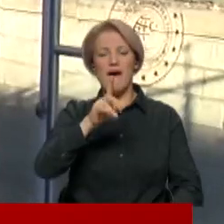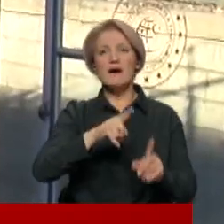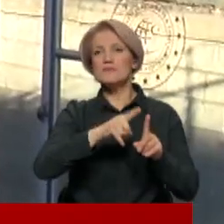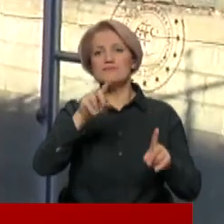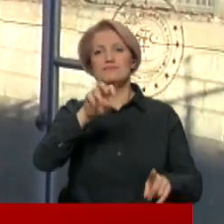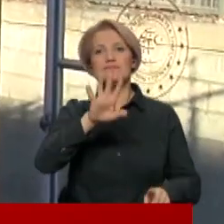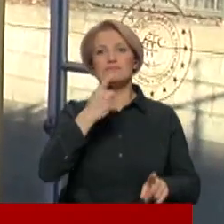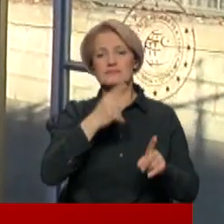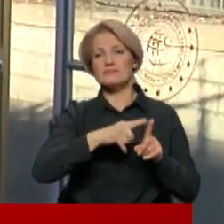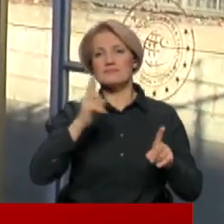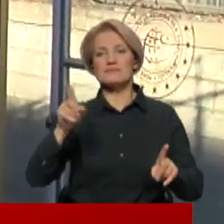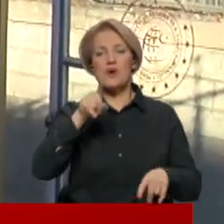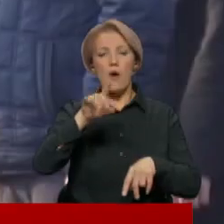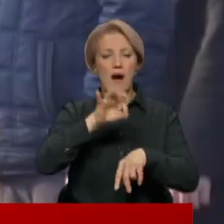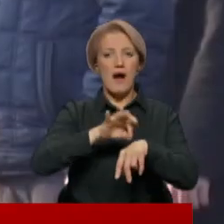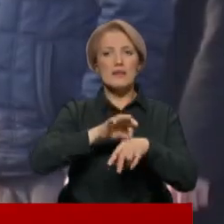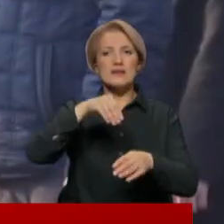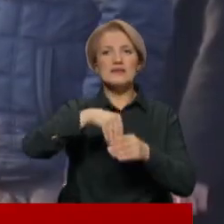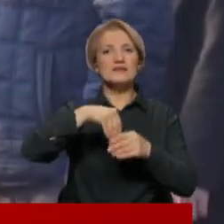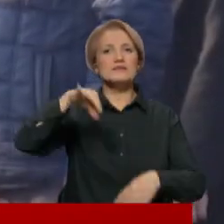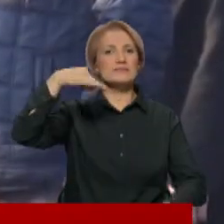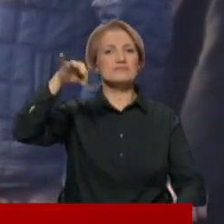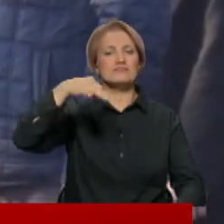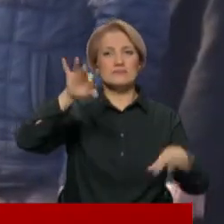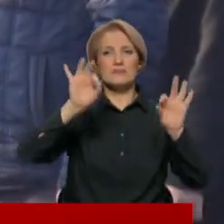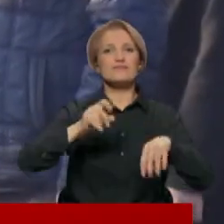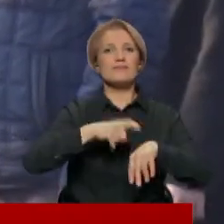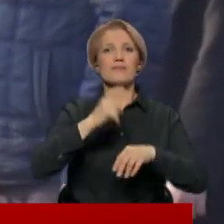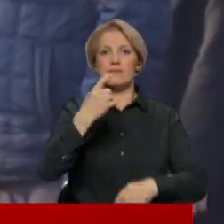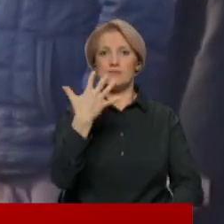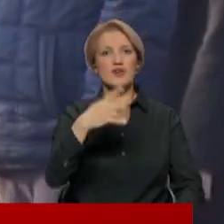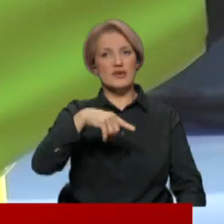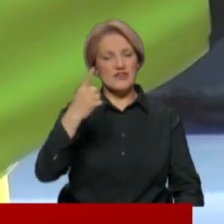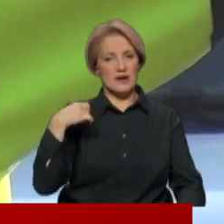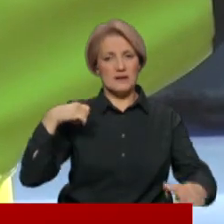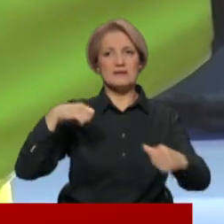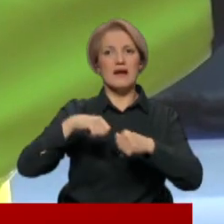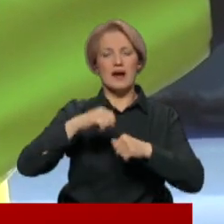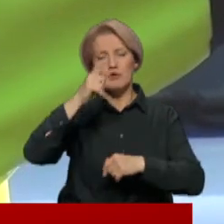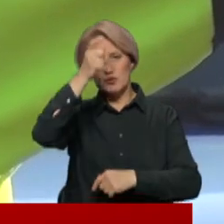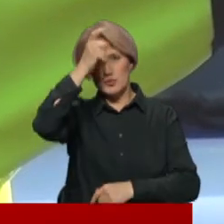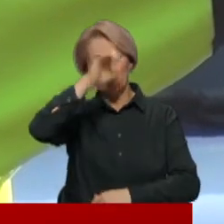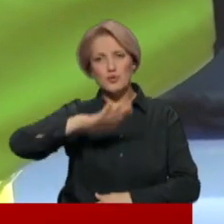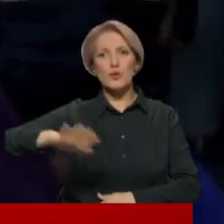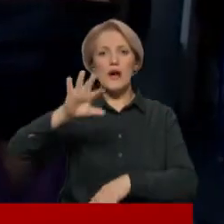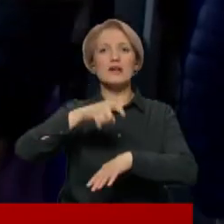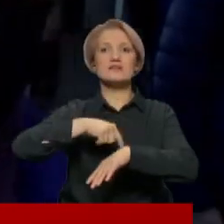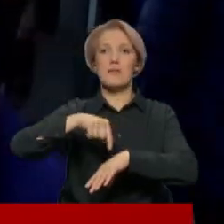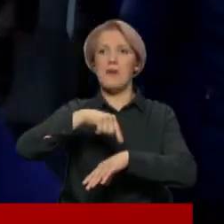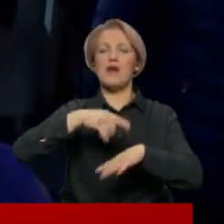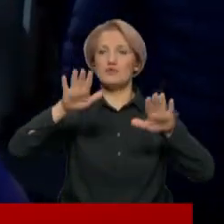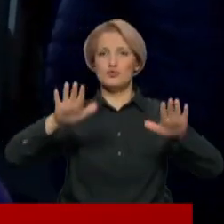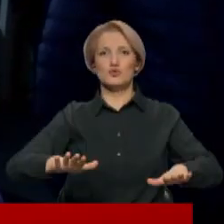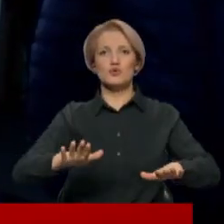geçti. Sirenler o an için çalmaya başladı. Saat 9'u 5 geçe bir kez daha tüm Türkiye'de zaman durdu.